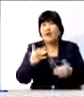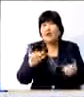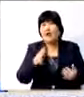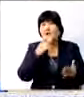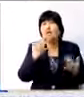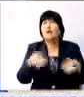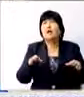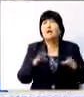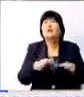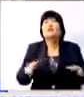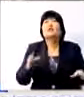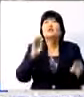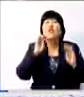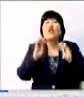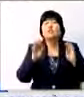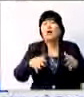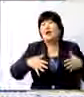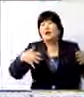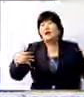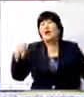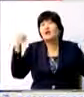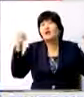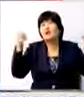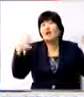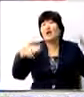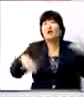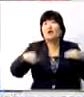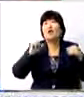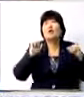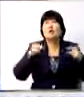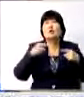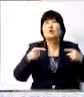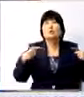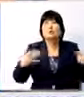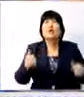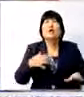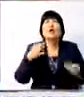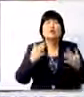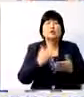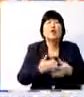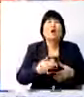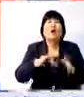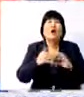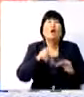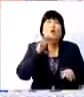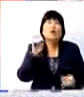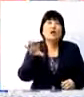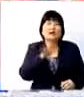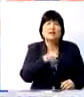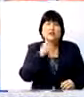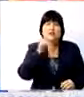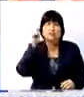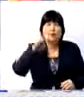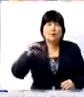заман талабына сай жабдықталған кең әрі жарық алаңда спорттың бірнеше түрімен шұғылдануда. Ауыл жастарына жақсы болды.